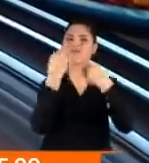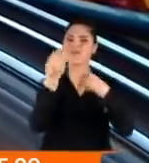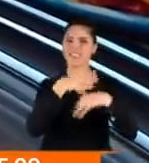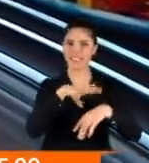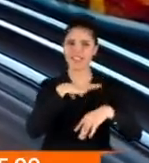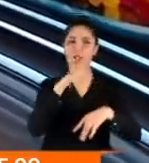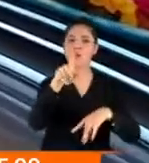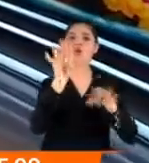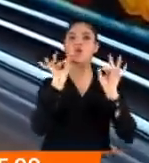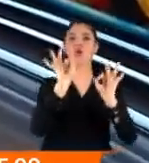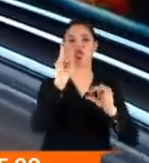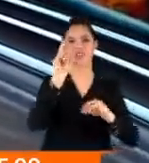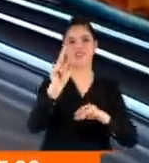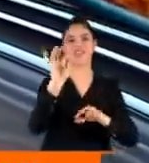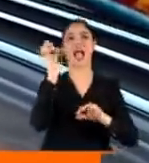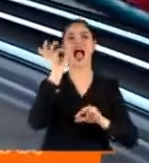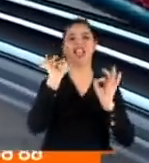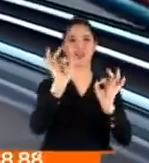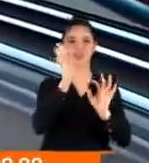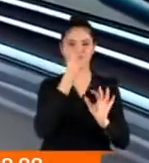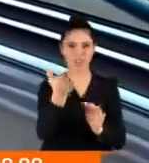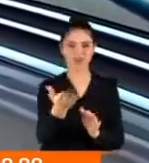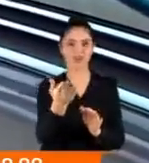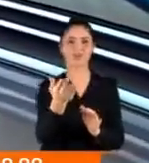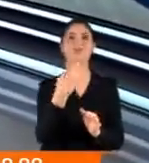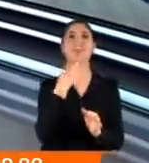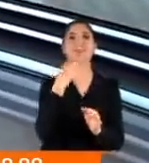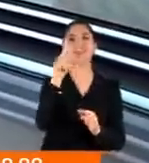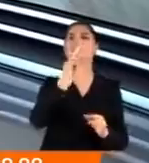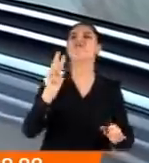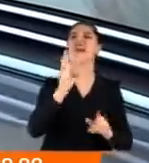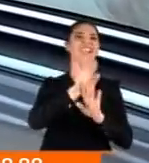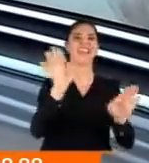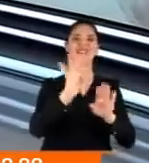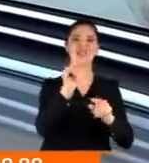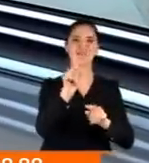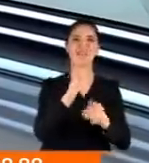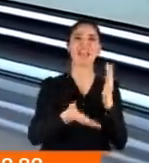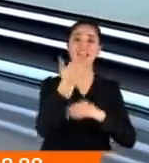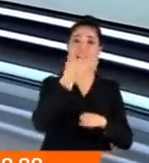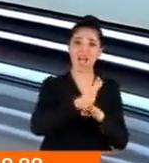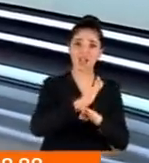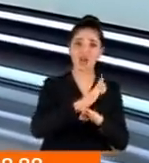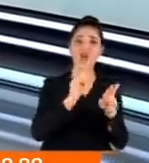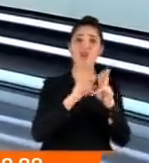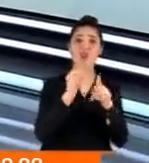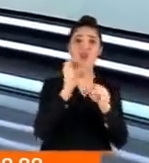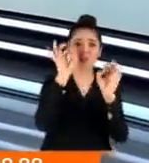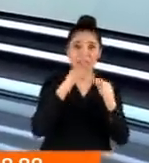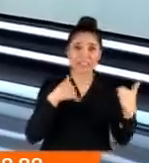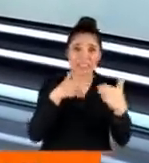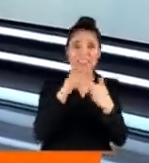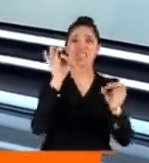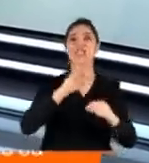aslında nerede görürüz? Günlerde, özellikle altın günlerinde ve tabii hanımların vazgeçilmezi. Daha doğrusu pandemi başlayana kadar öyleydi. Artık